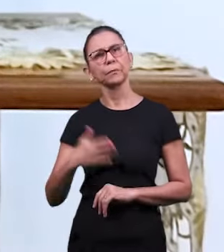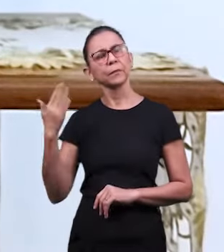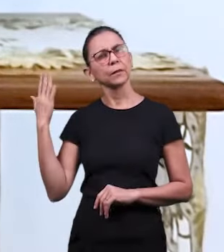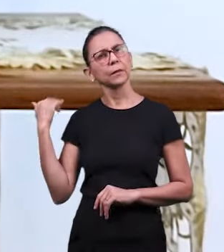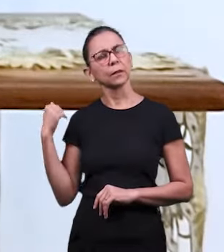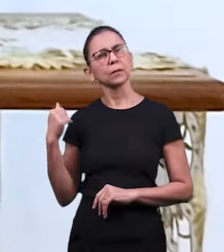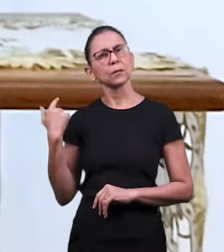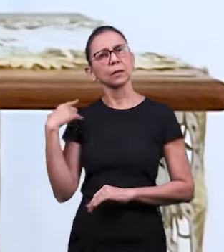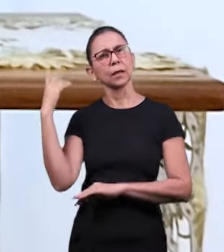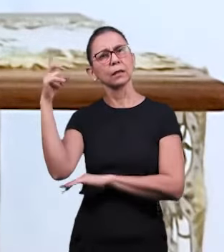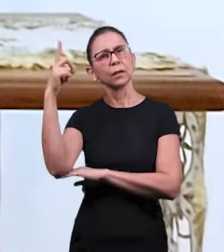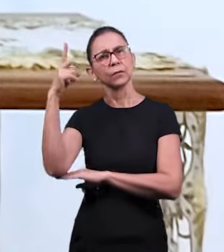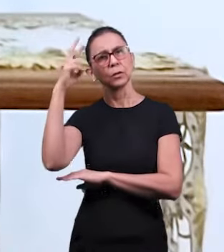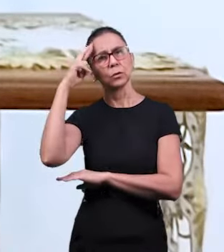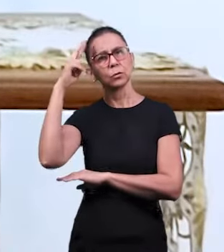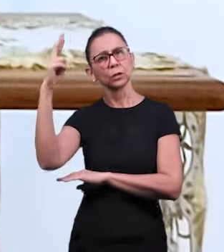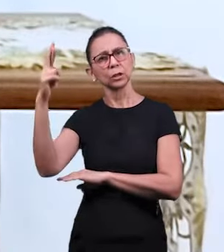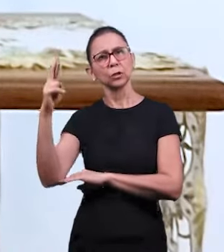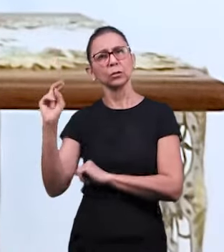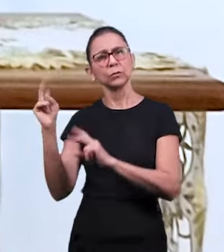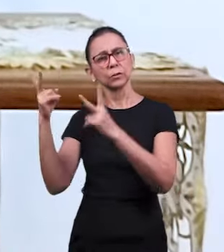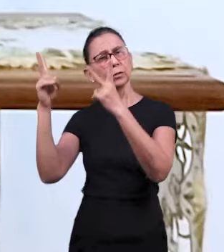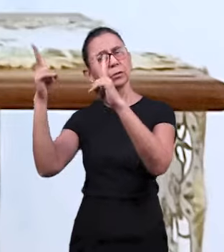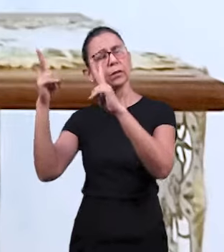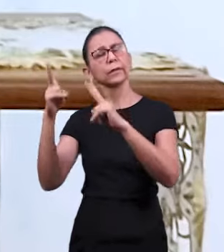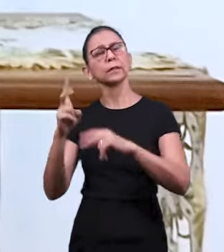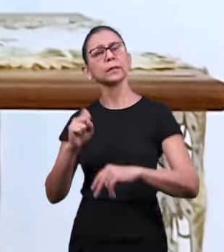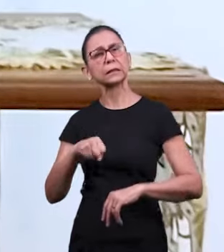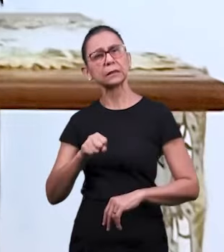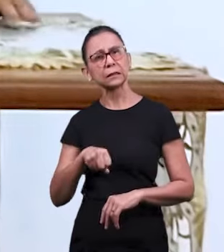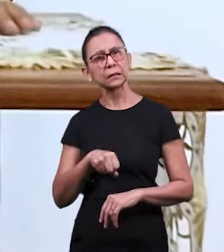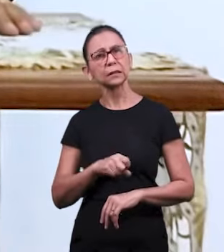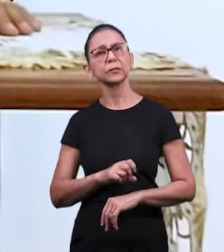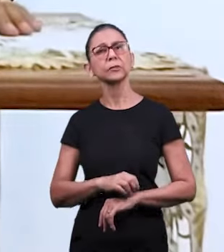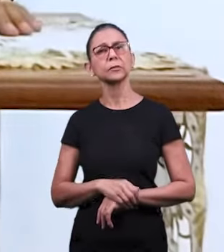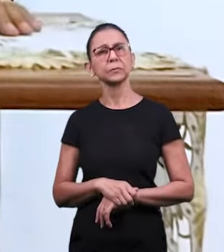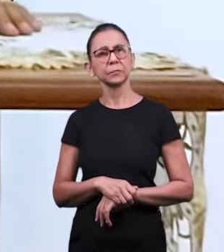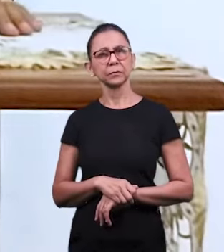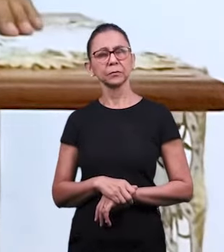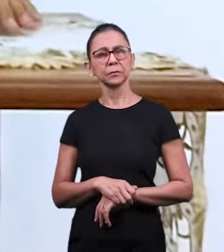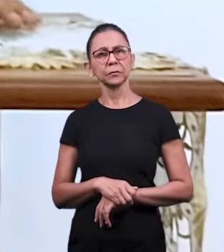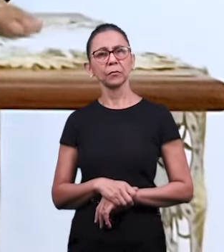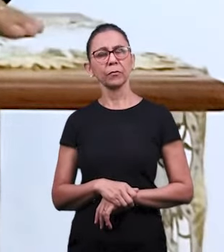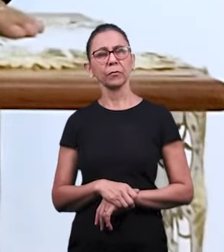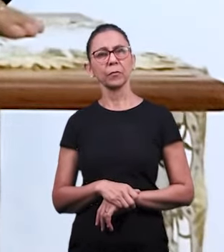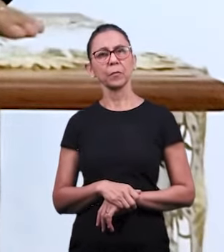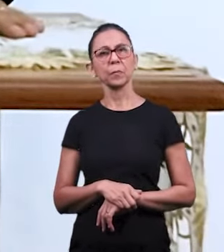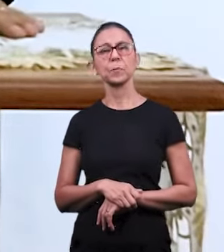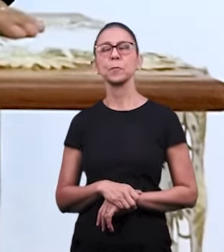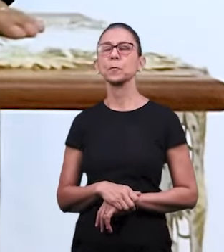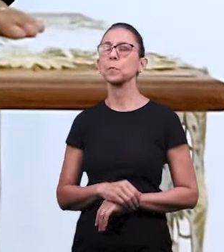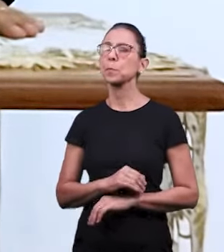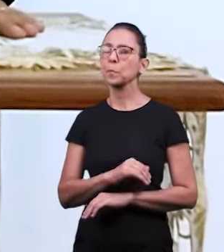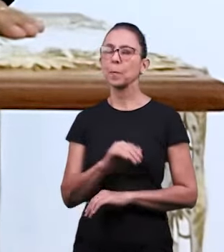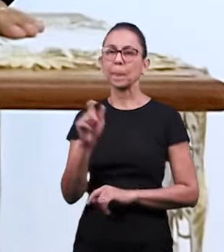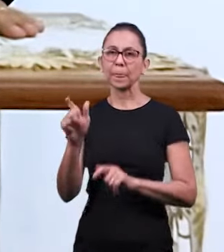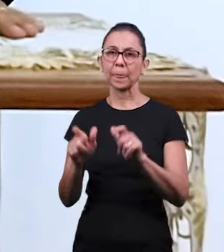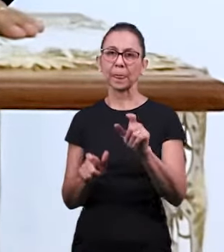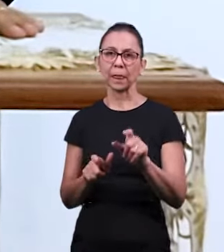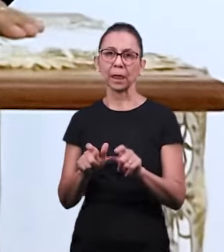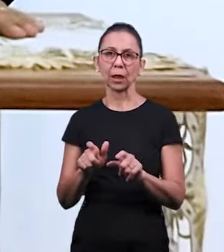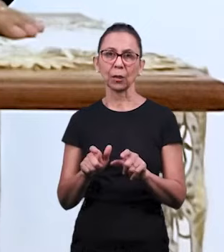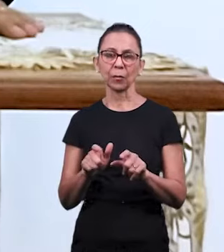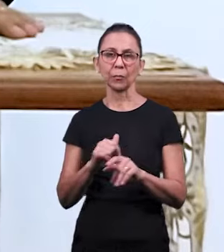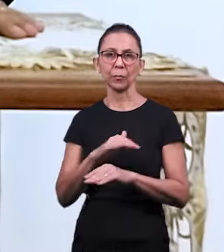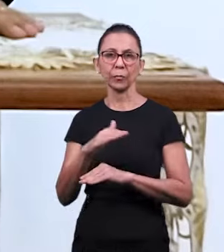избавление. И Господь сказал, ты можешь идти, что это будет день избавления, день победы. И всех Он